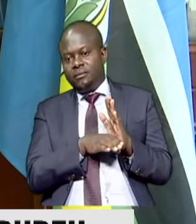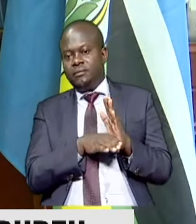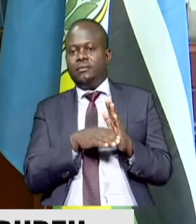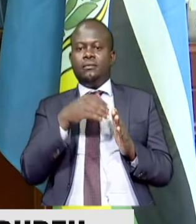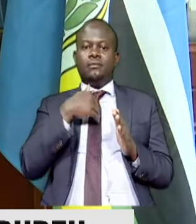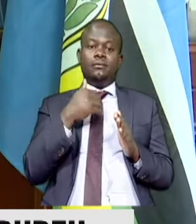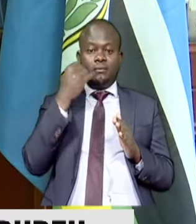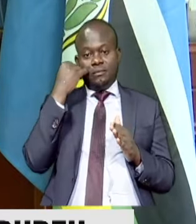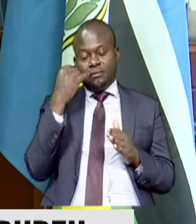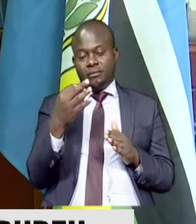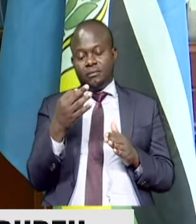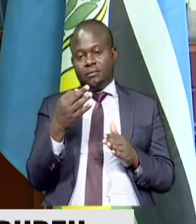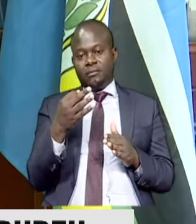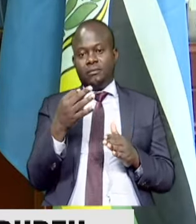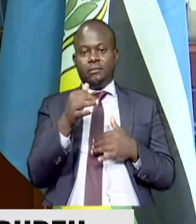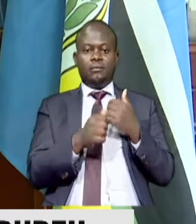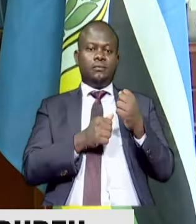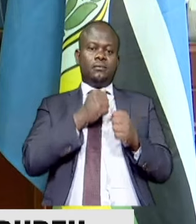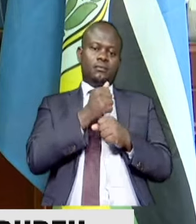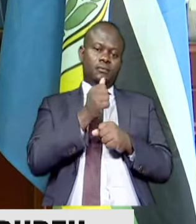dufite nuko mu myaka